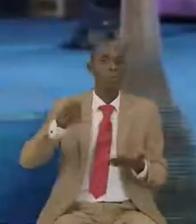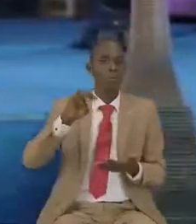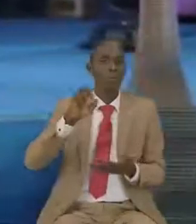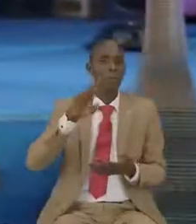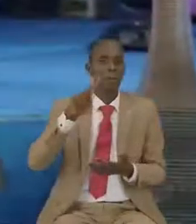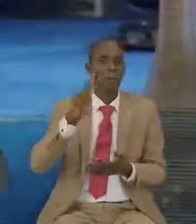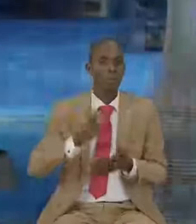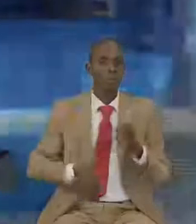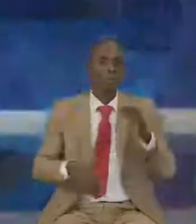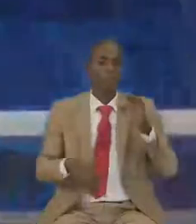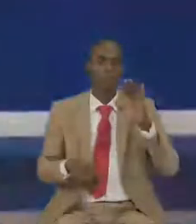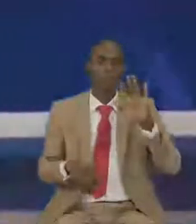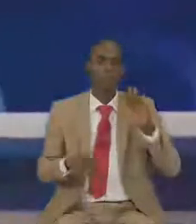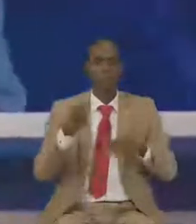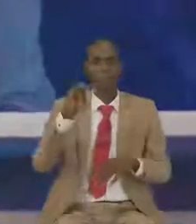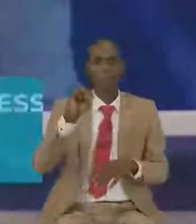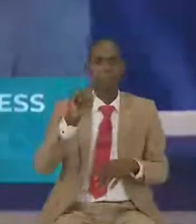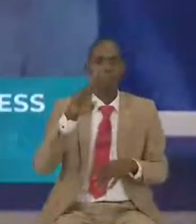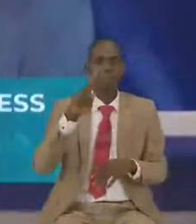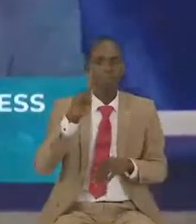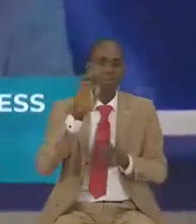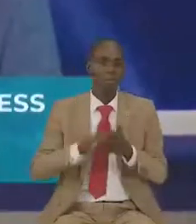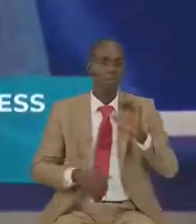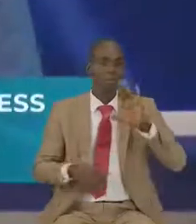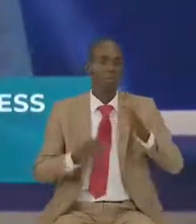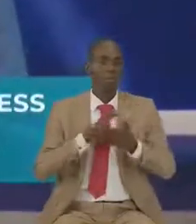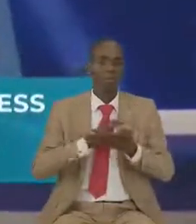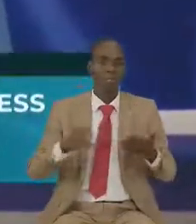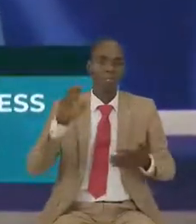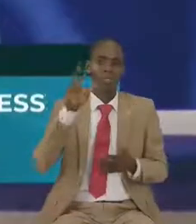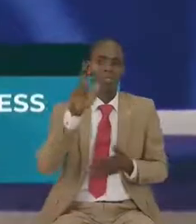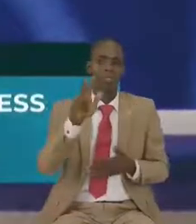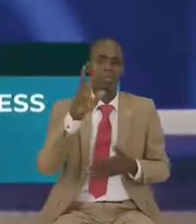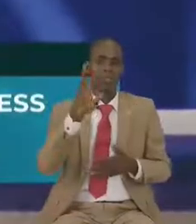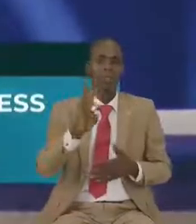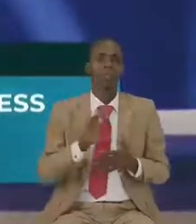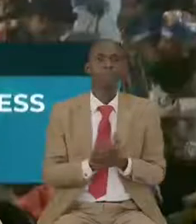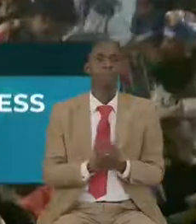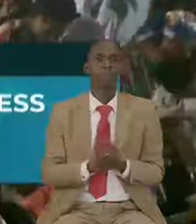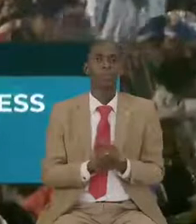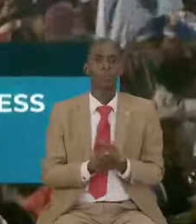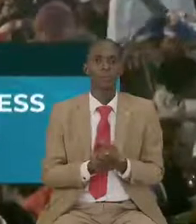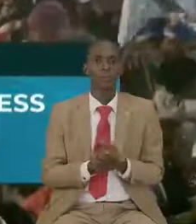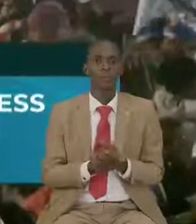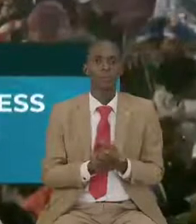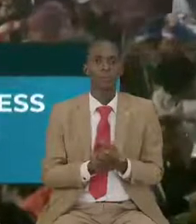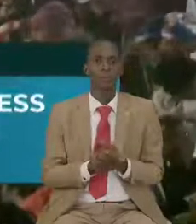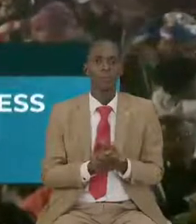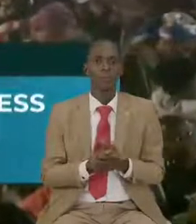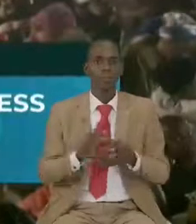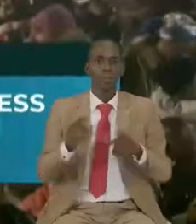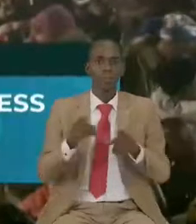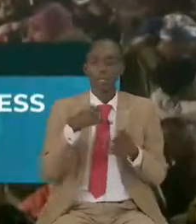Voyons, Marc, chapitre 5. Marc, chapitre